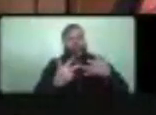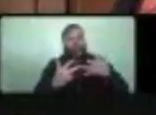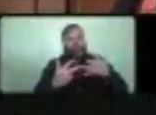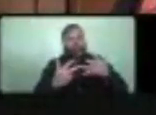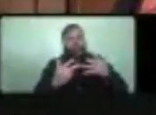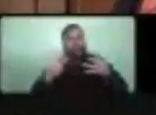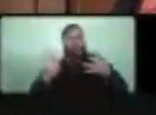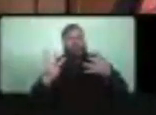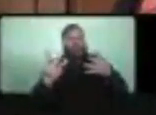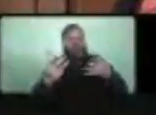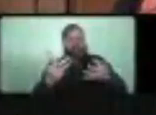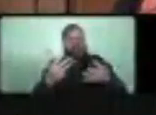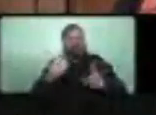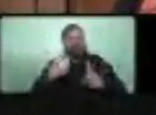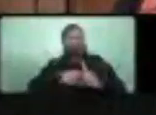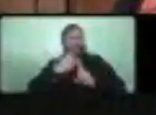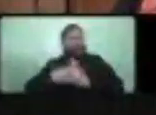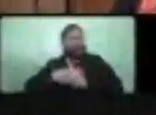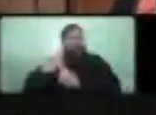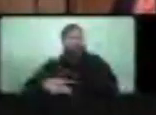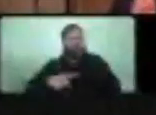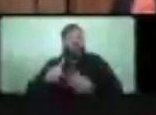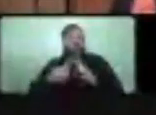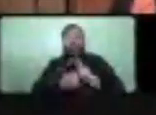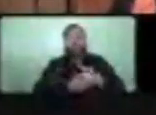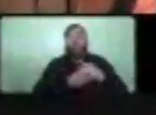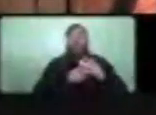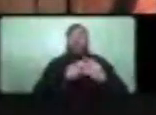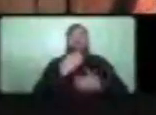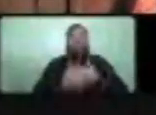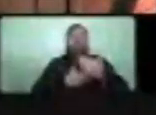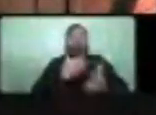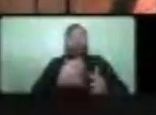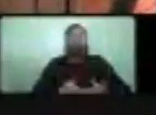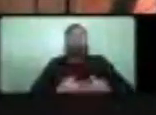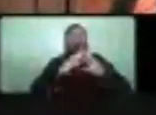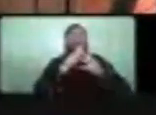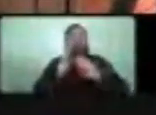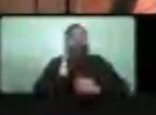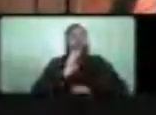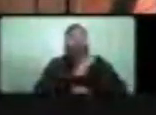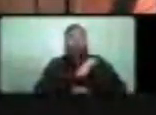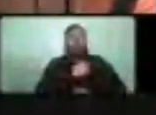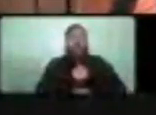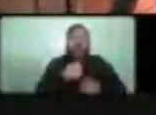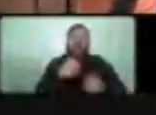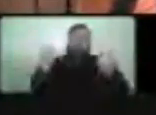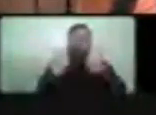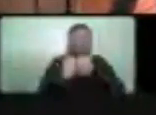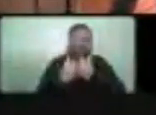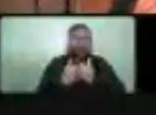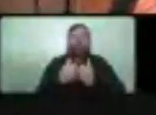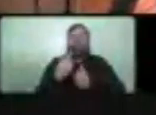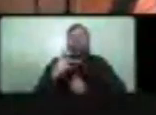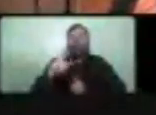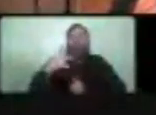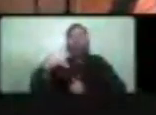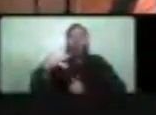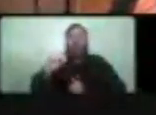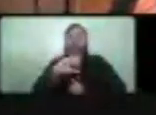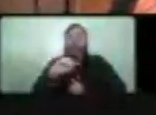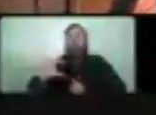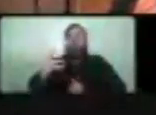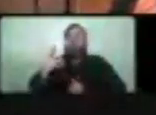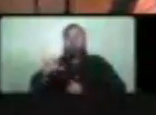kila mwezi tunapoanza mchakato wa kuangazia changamoto